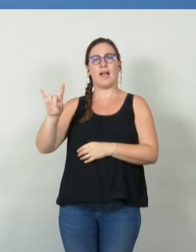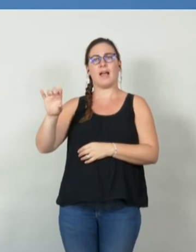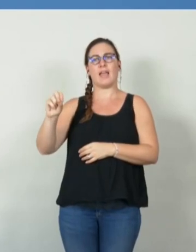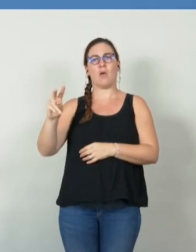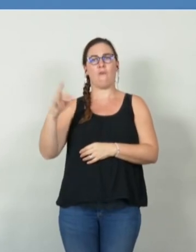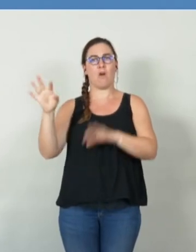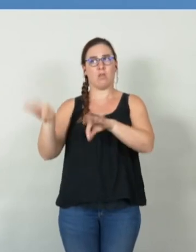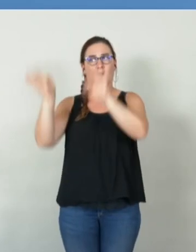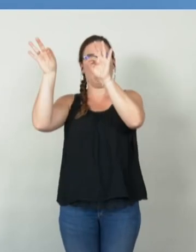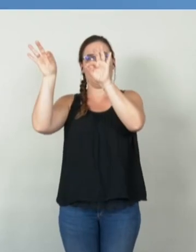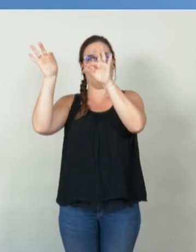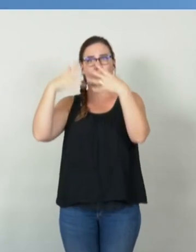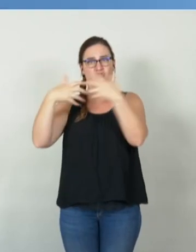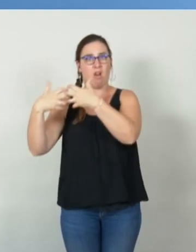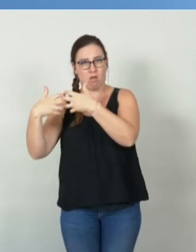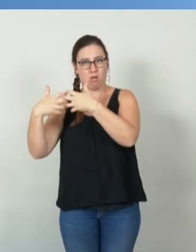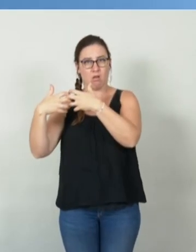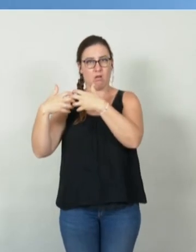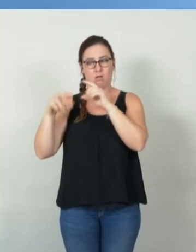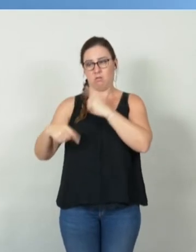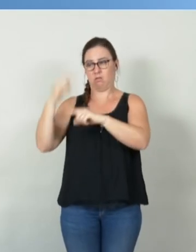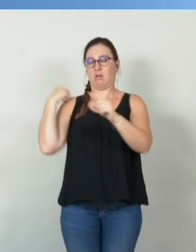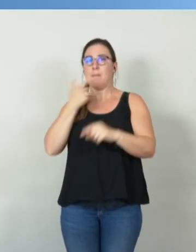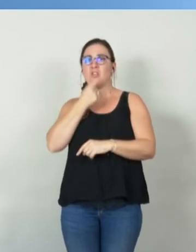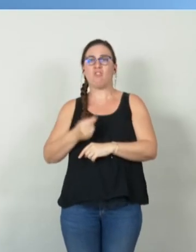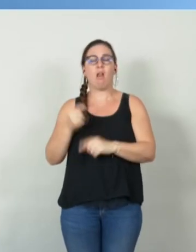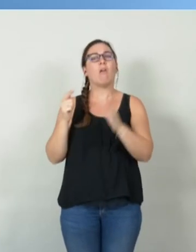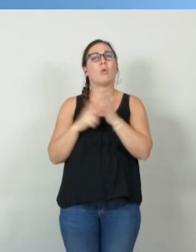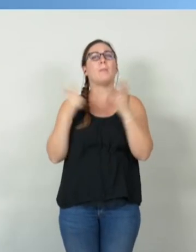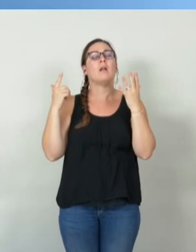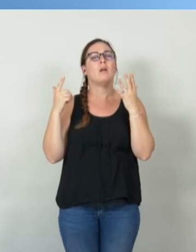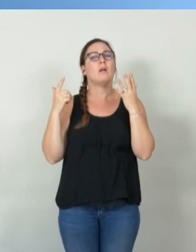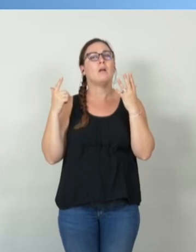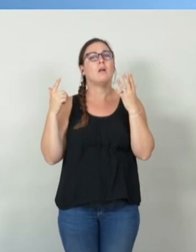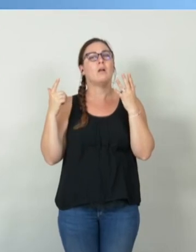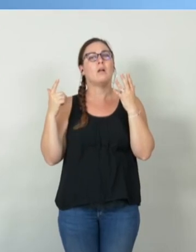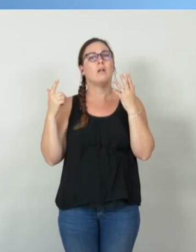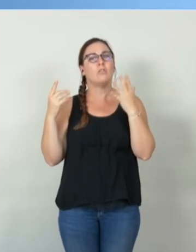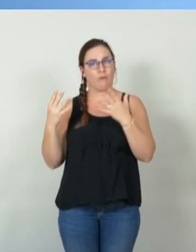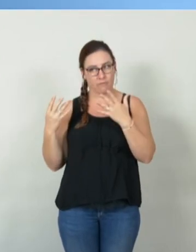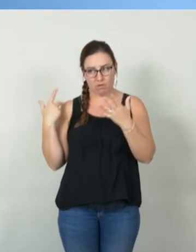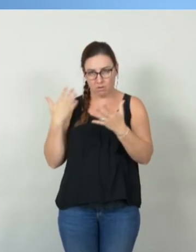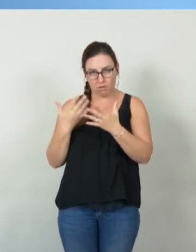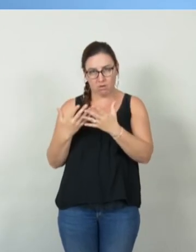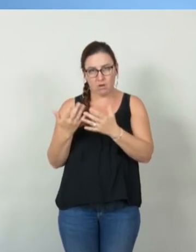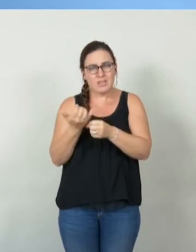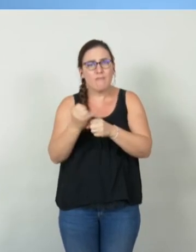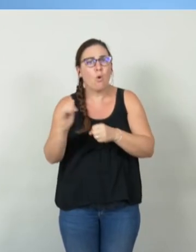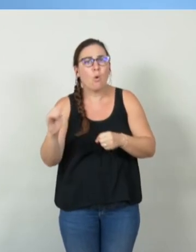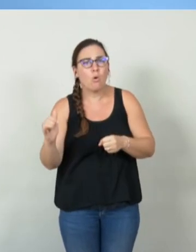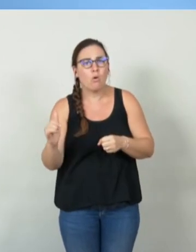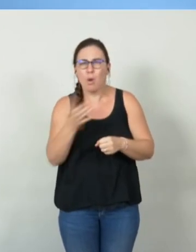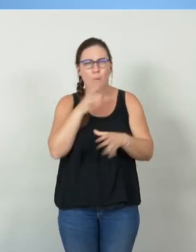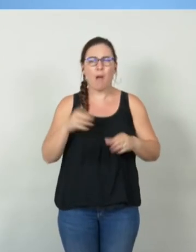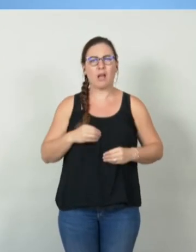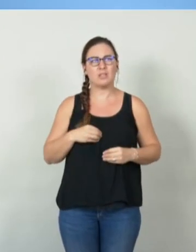gelé ou mis en veille par votre prédécesseur Michel desto dès 2009 c'est totalement faux nous ne pouvons pas accepter ses